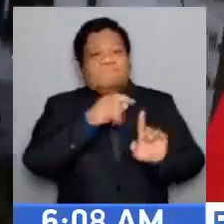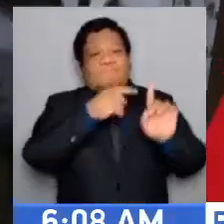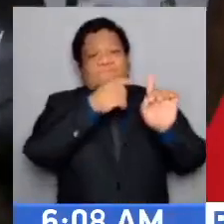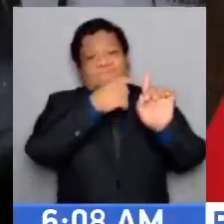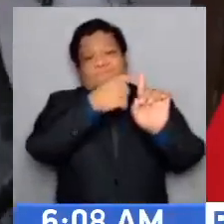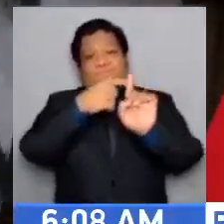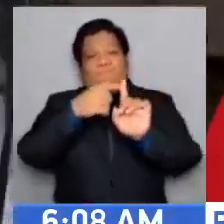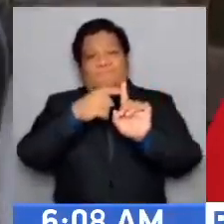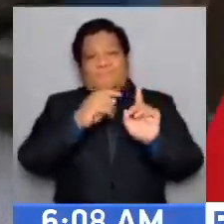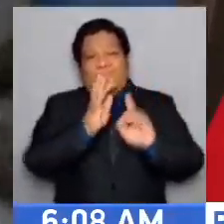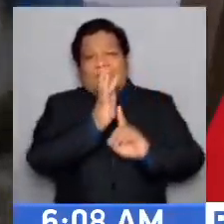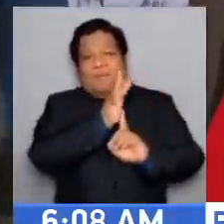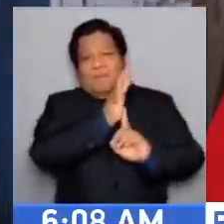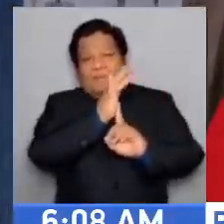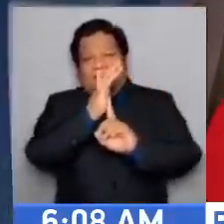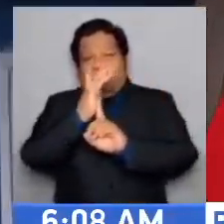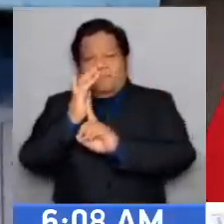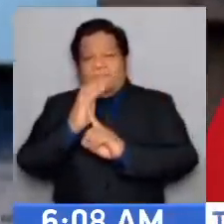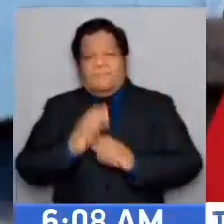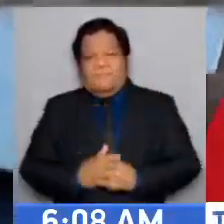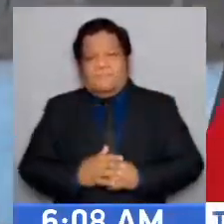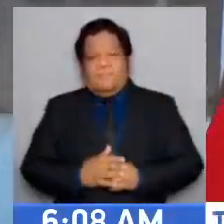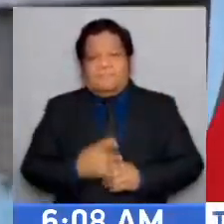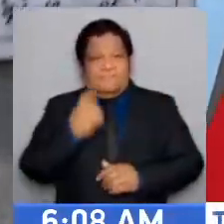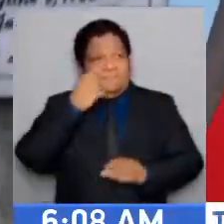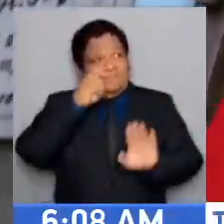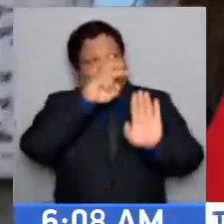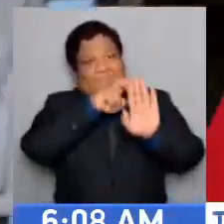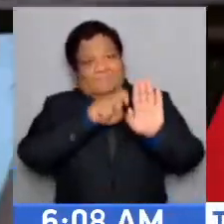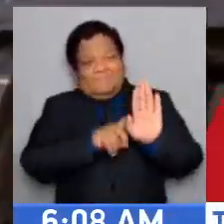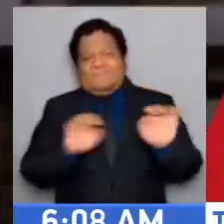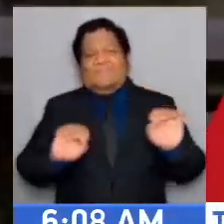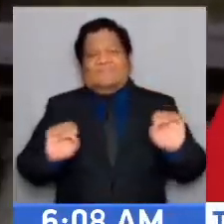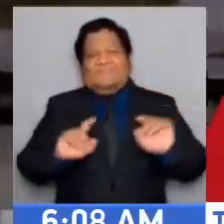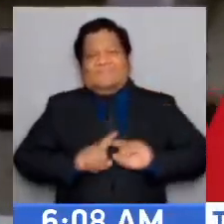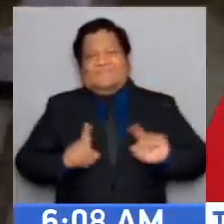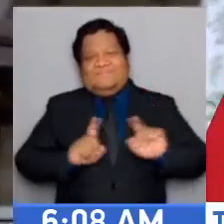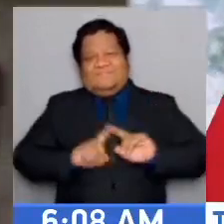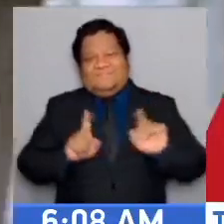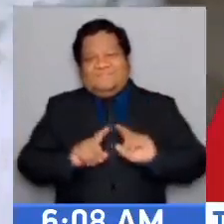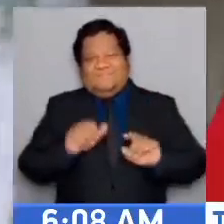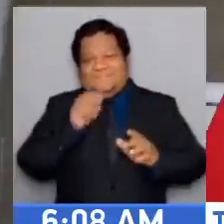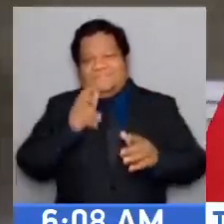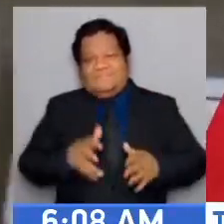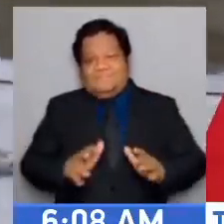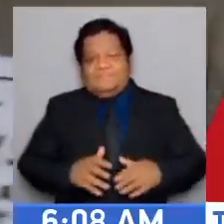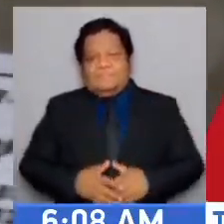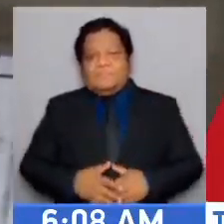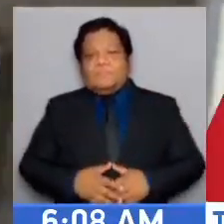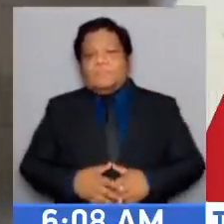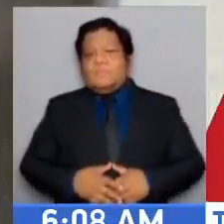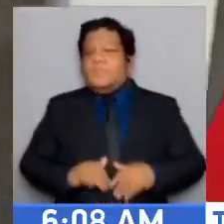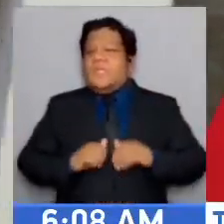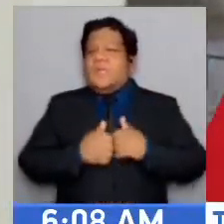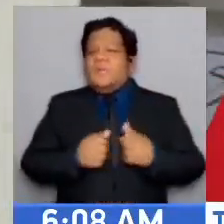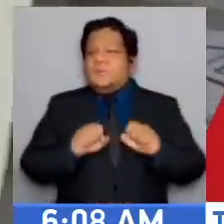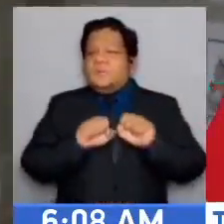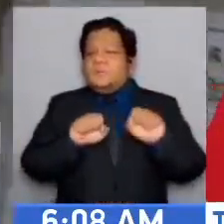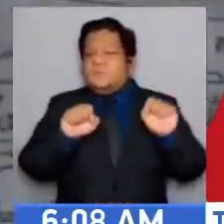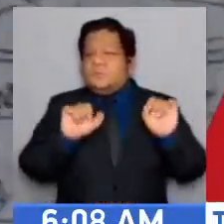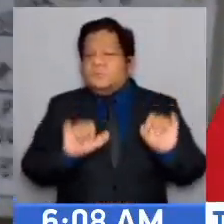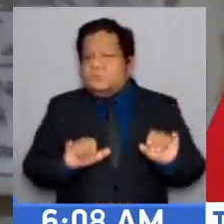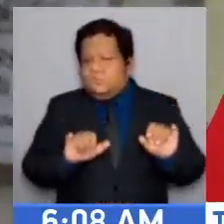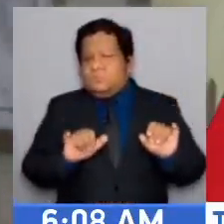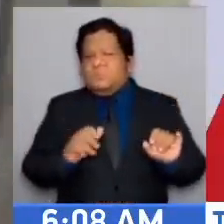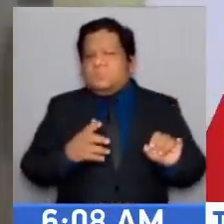may bumaba. Hindi po. Wala po yan. Yung papayagan gamitin. Para magiging sistema dito, para matiyak na yung mga papasok